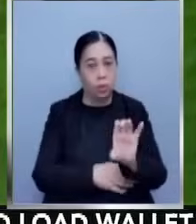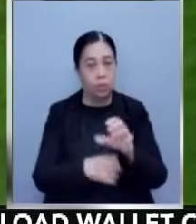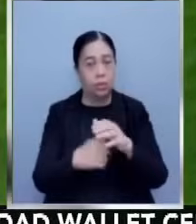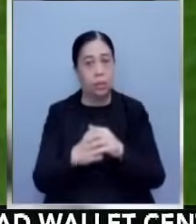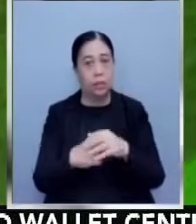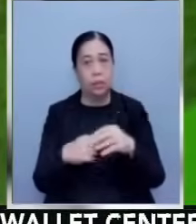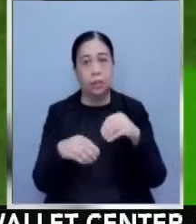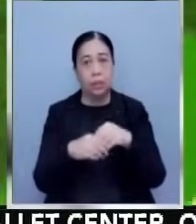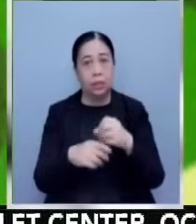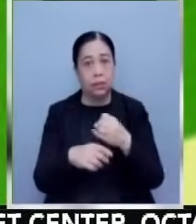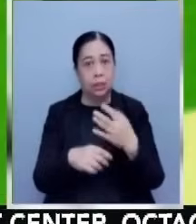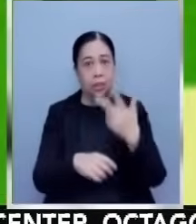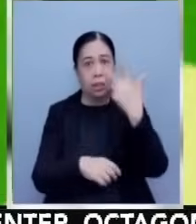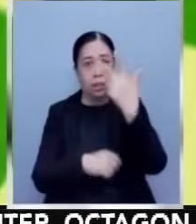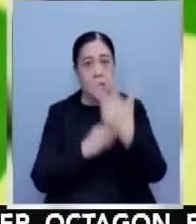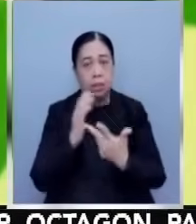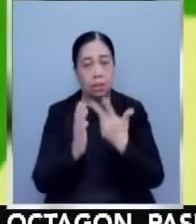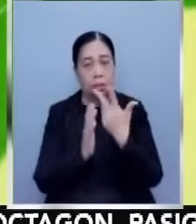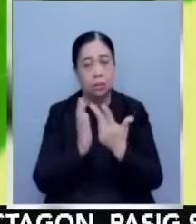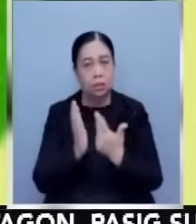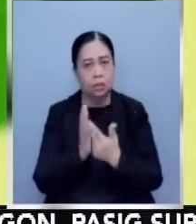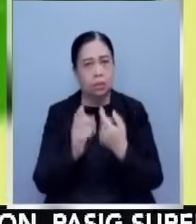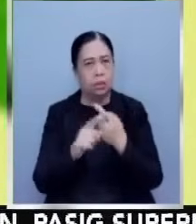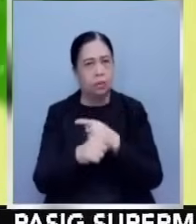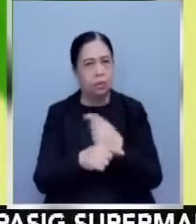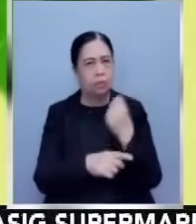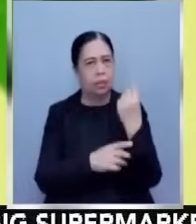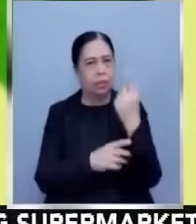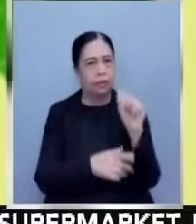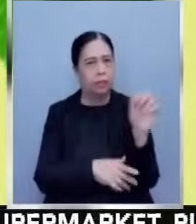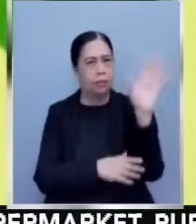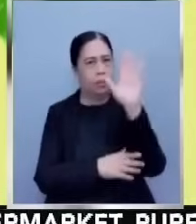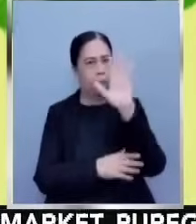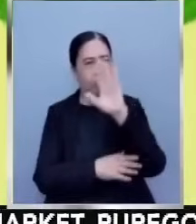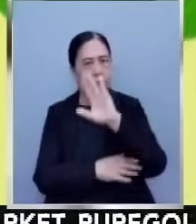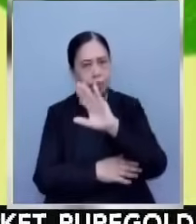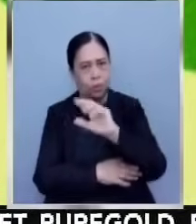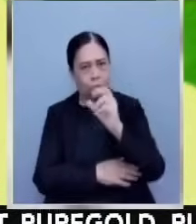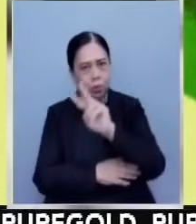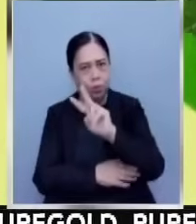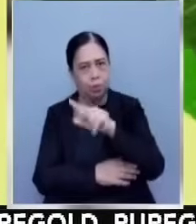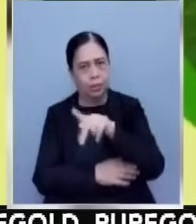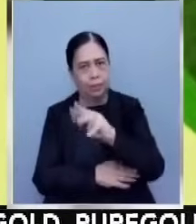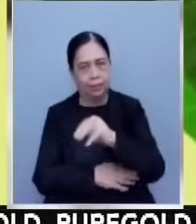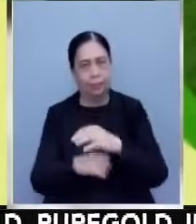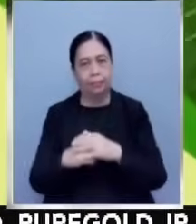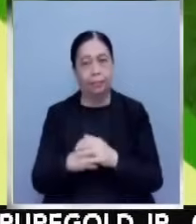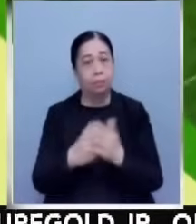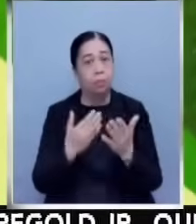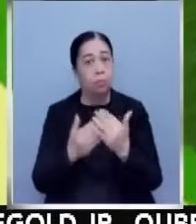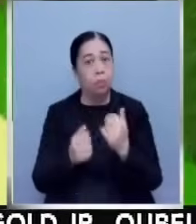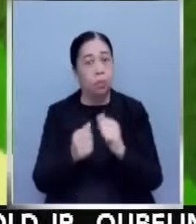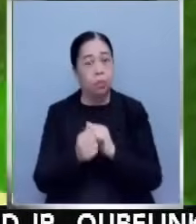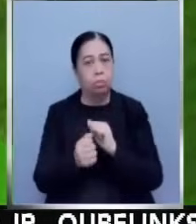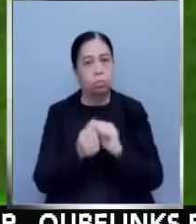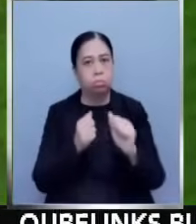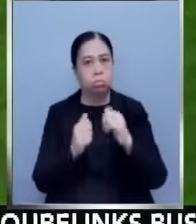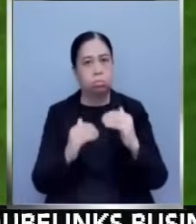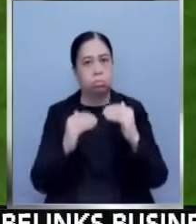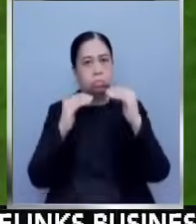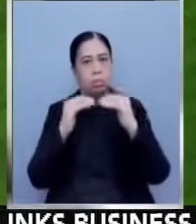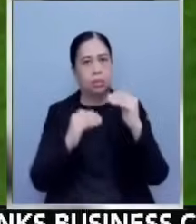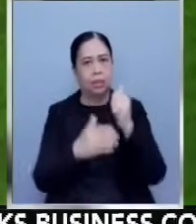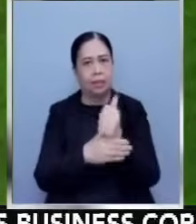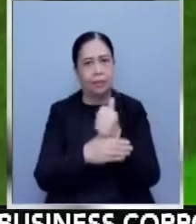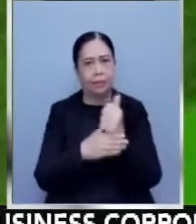po yun ng 3 oras kanina mula po alas 11 ng umaga hanggang alas 2 ng hapon. Halos malagpasan na raw nito ang average